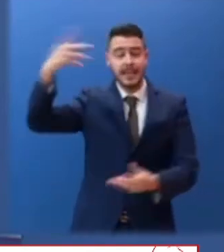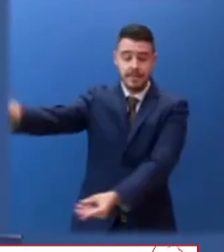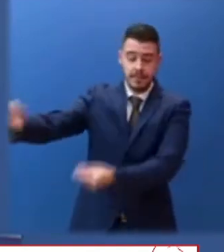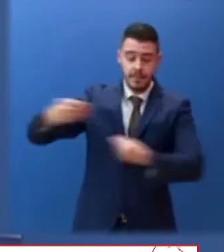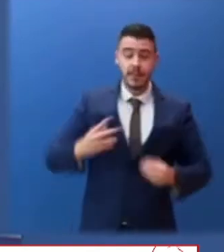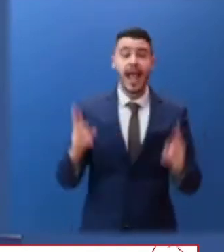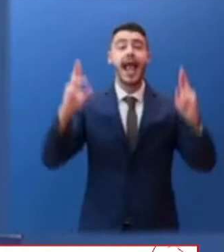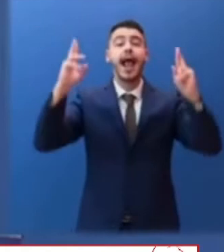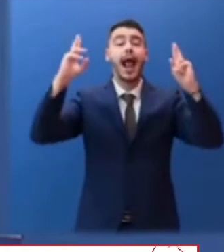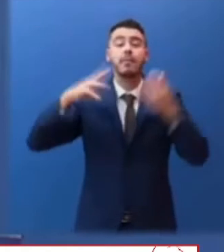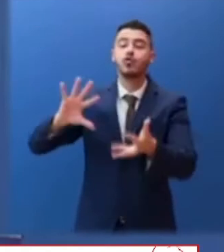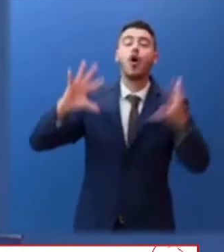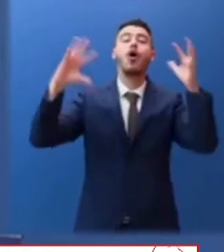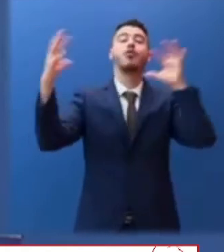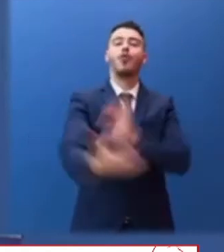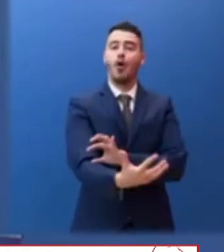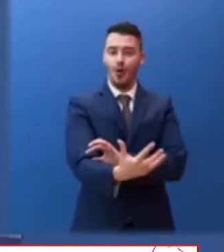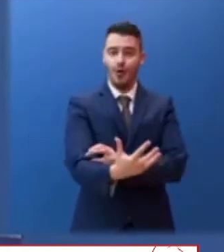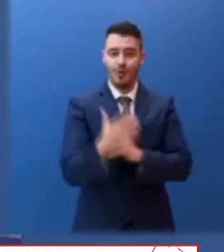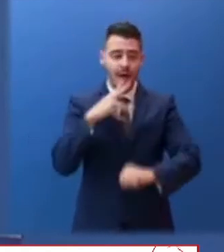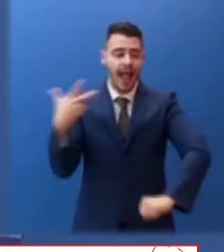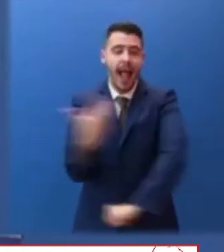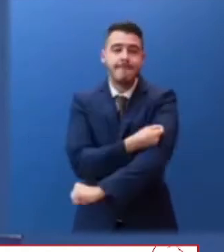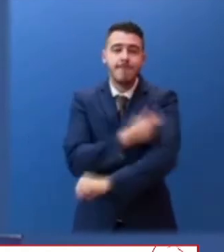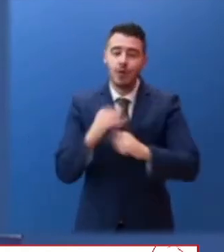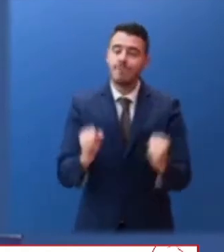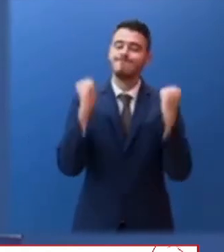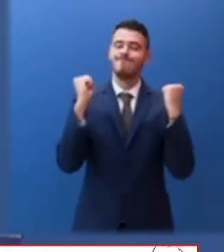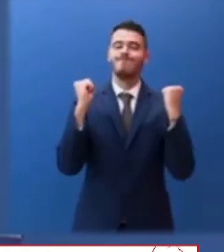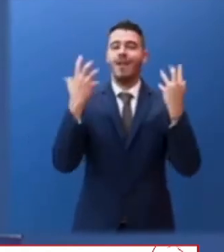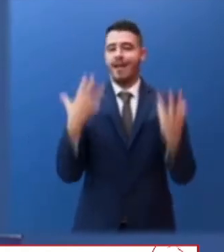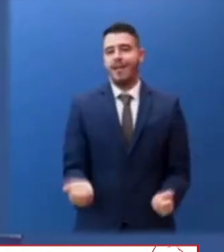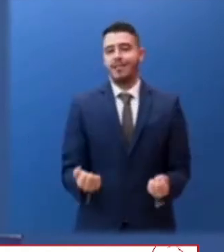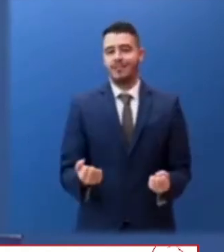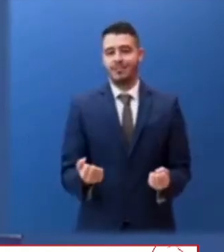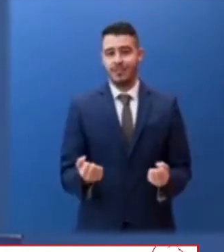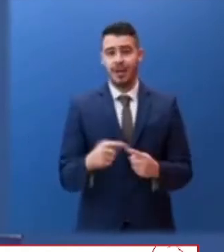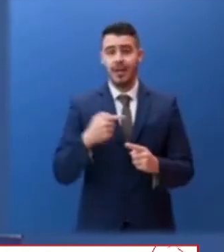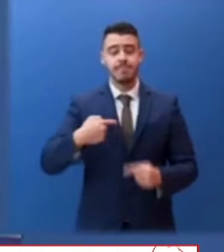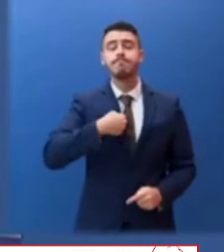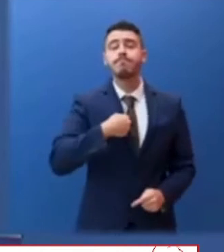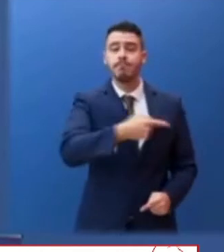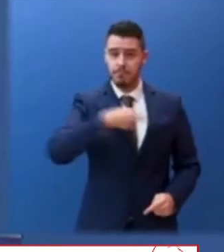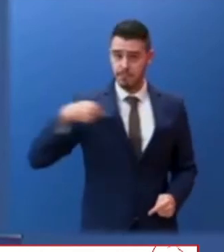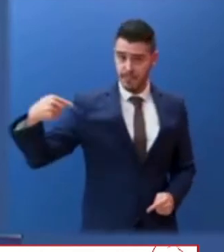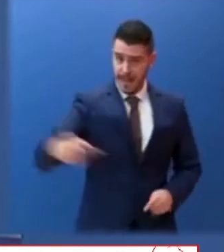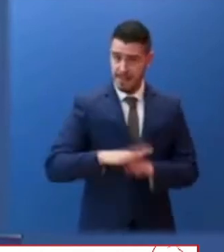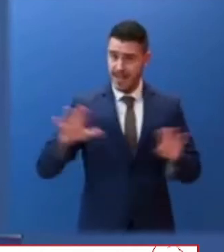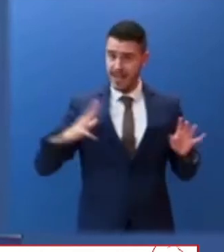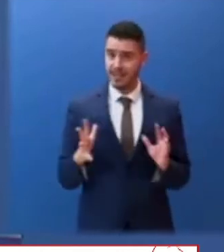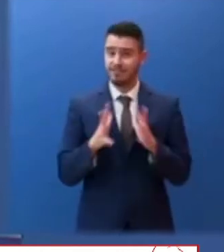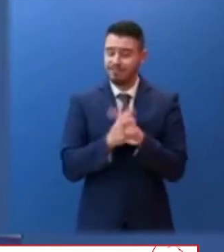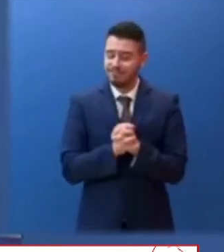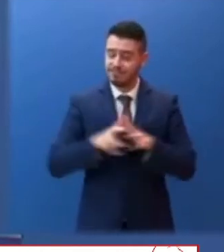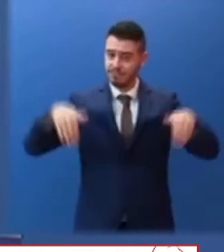κόσμο με ασφαλή και αποτελεσματικά εμβόλια. Ας φροντίσουμε με τη συμπεριφορά μας να ρίξουμε το επιδημιολογικό φορτίο σε όλη τη